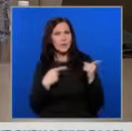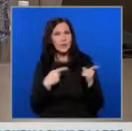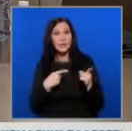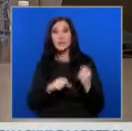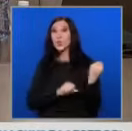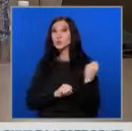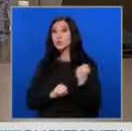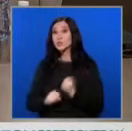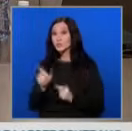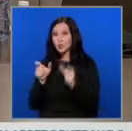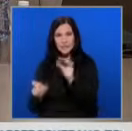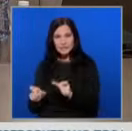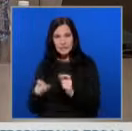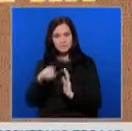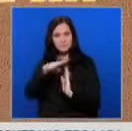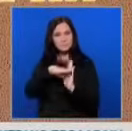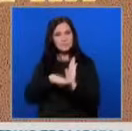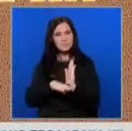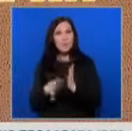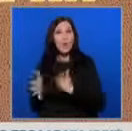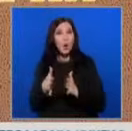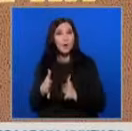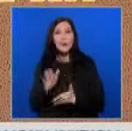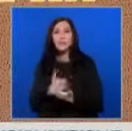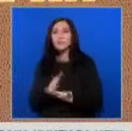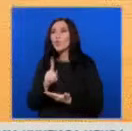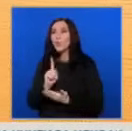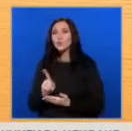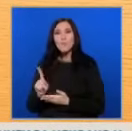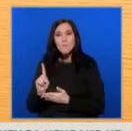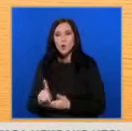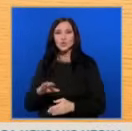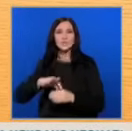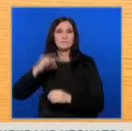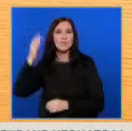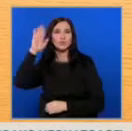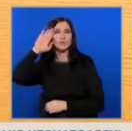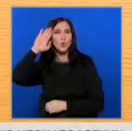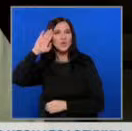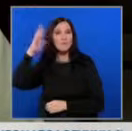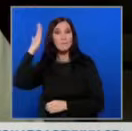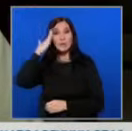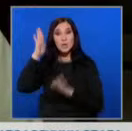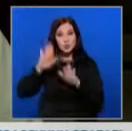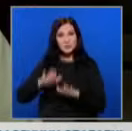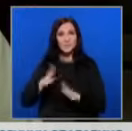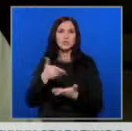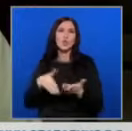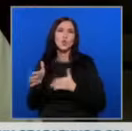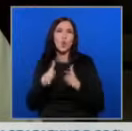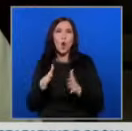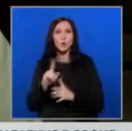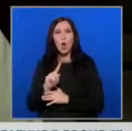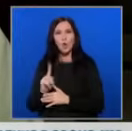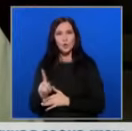на конституционалистите, списъкът от хора, между които ще може да се избира служебен премиер, остана. Част от хората,